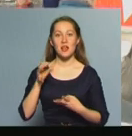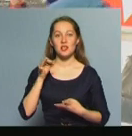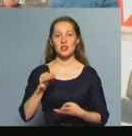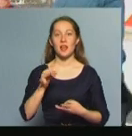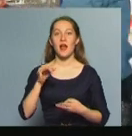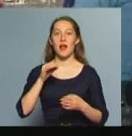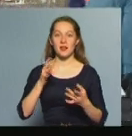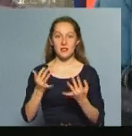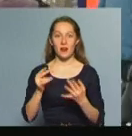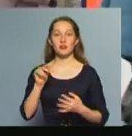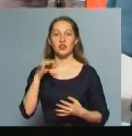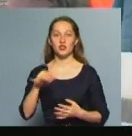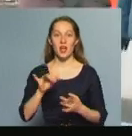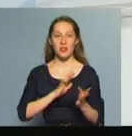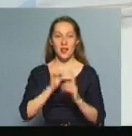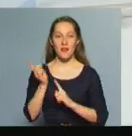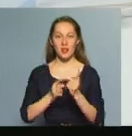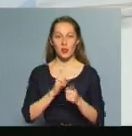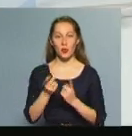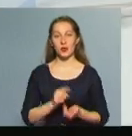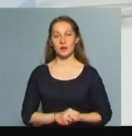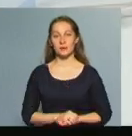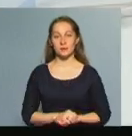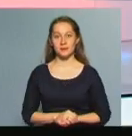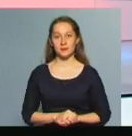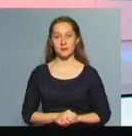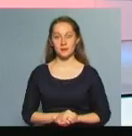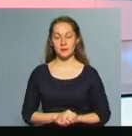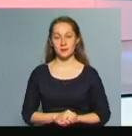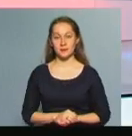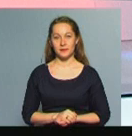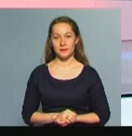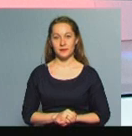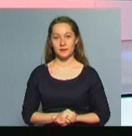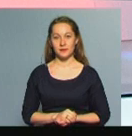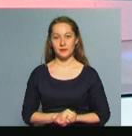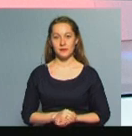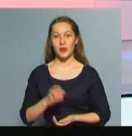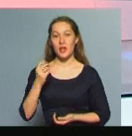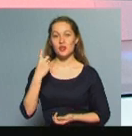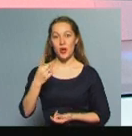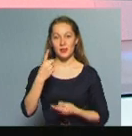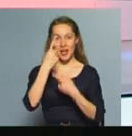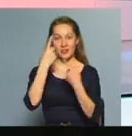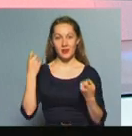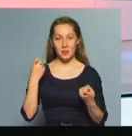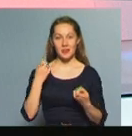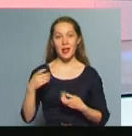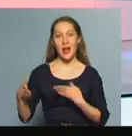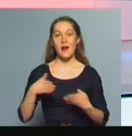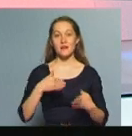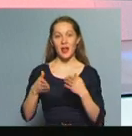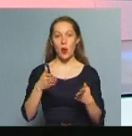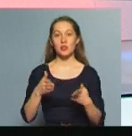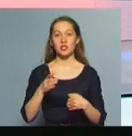чай. Альбина Валикжанина, Юрий Зелененький, новости. И еще одна информация напоследок. Дорожники республики